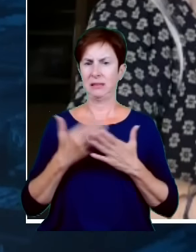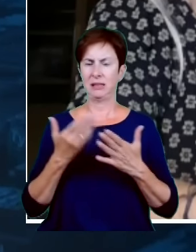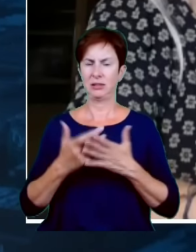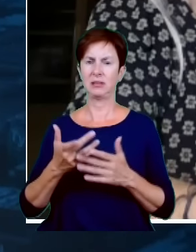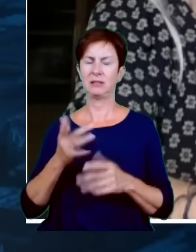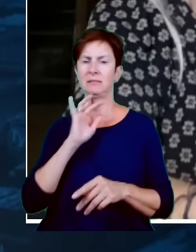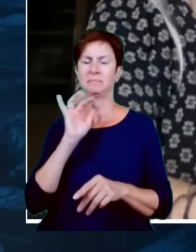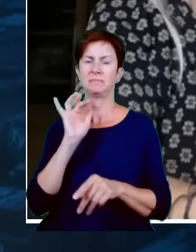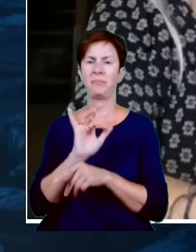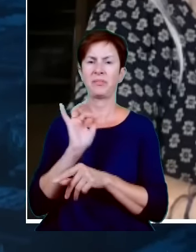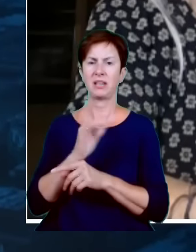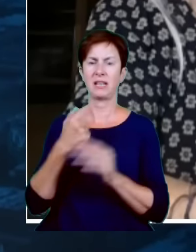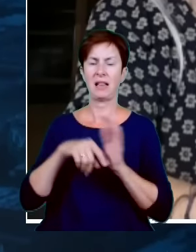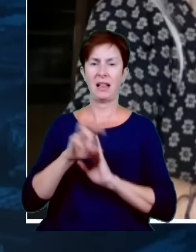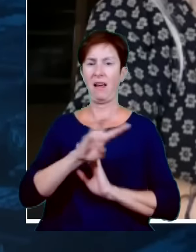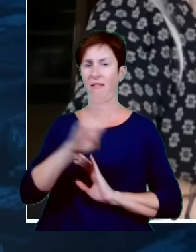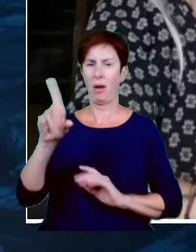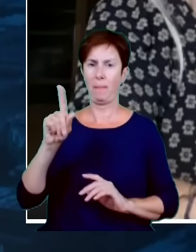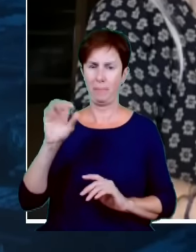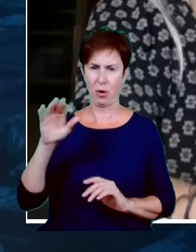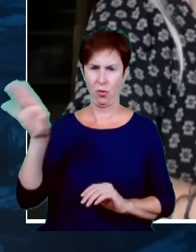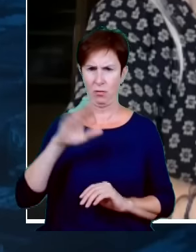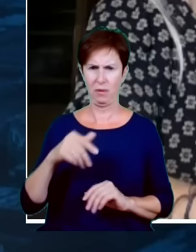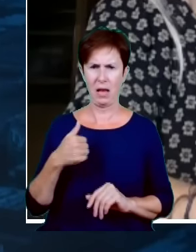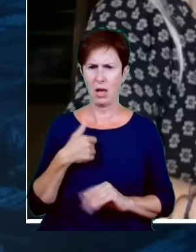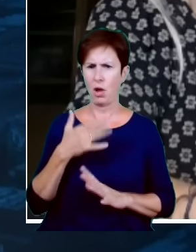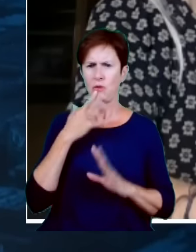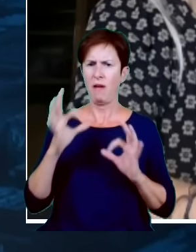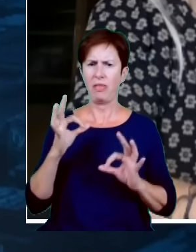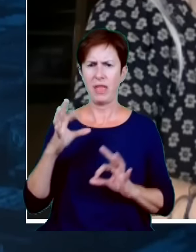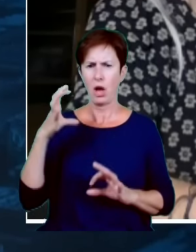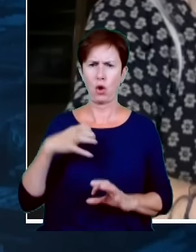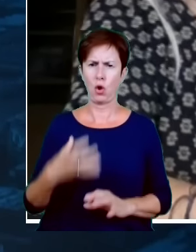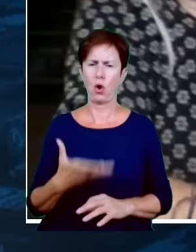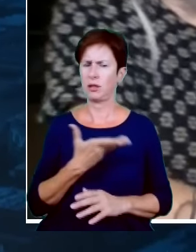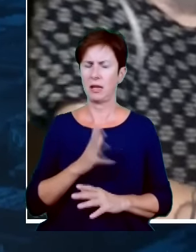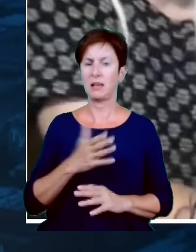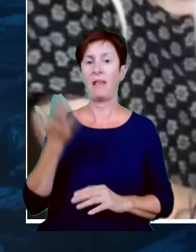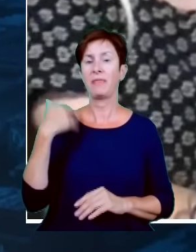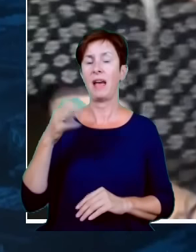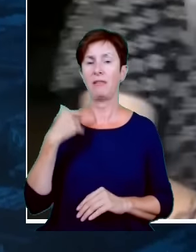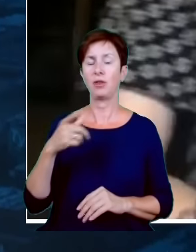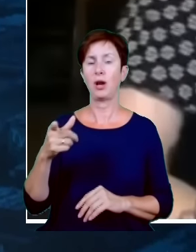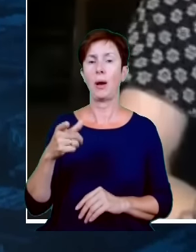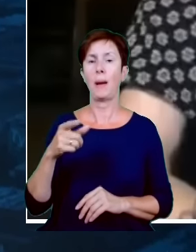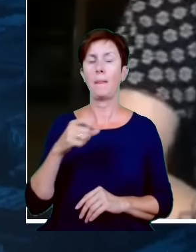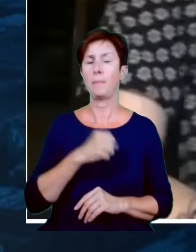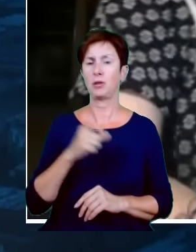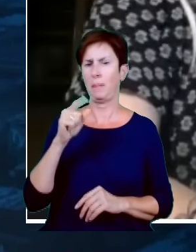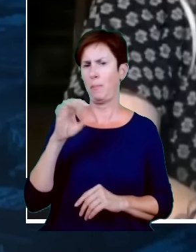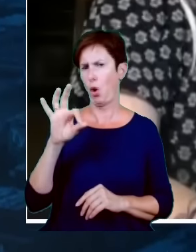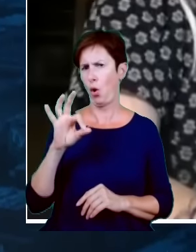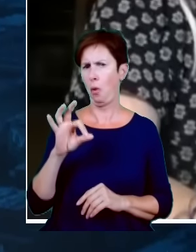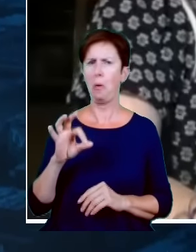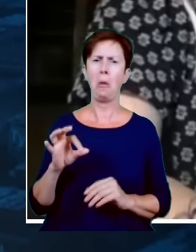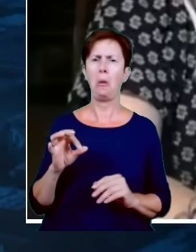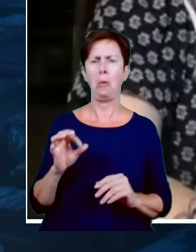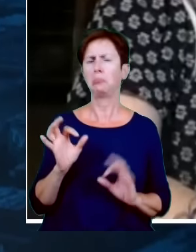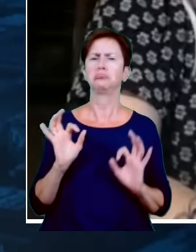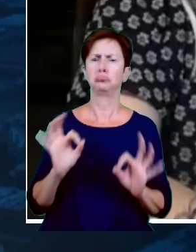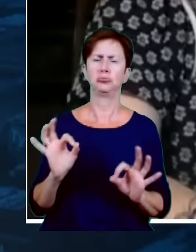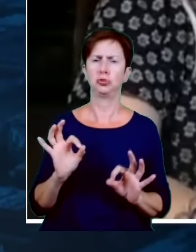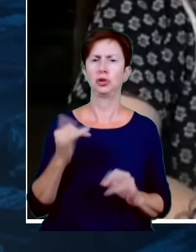wypowiadane wtedy ja nie mówię o pani tutaj obecnej naszym gościu ale wtedy posłów Platformy Obywatelskiej absolutnie nie raziło To kiedy te